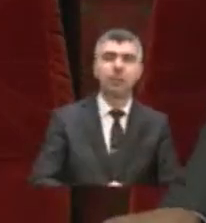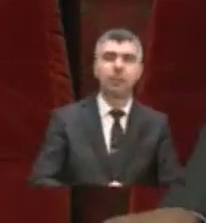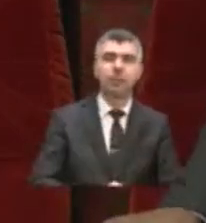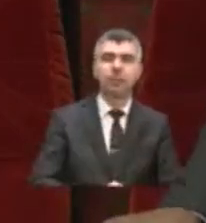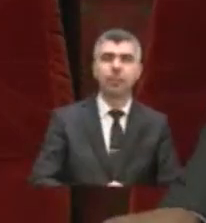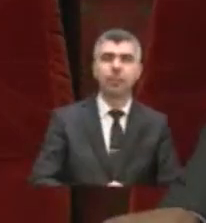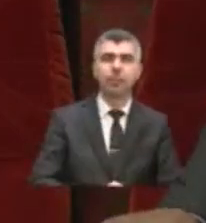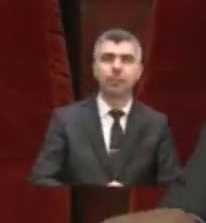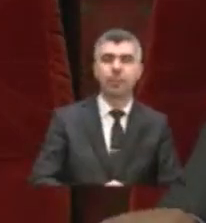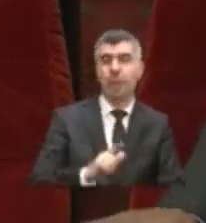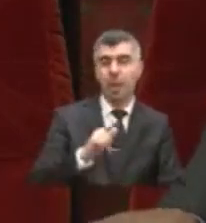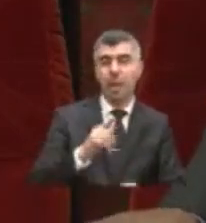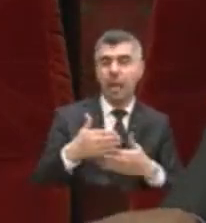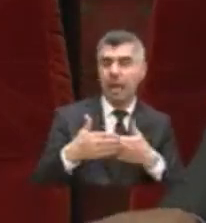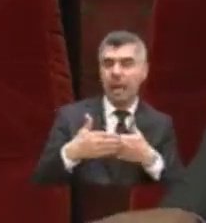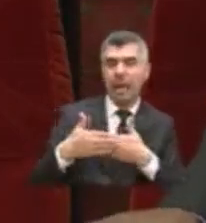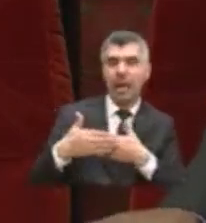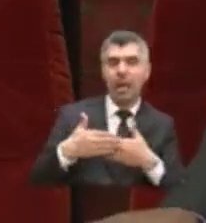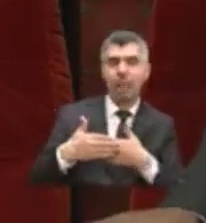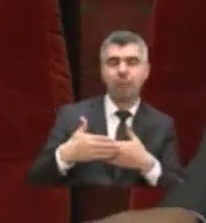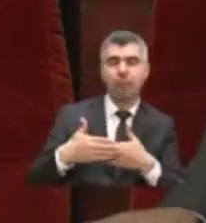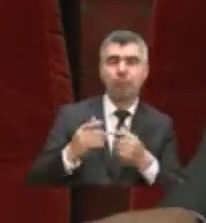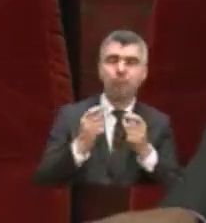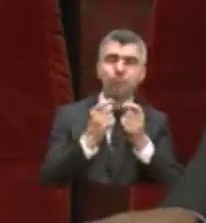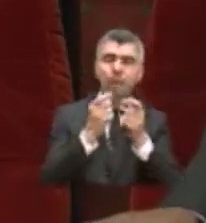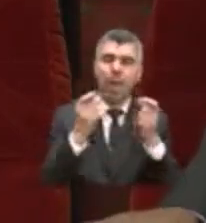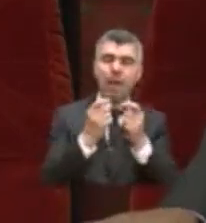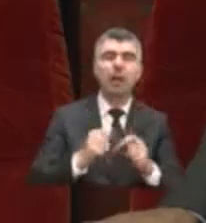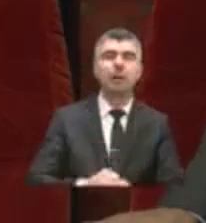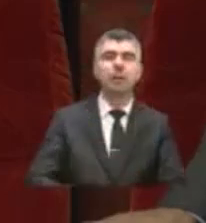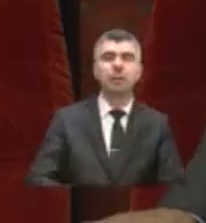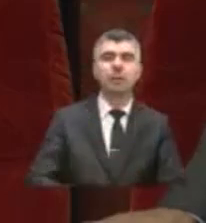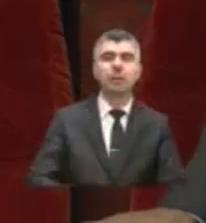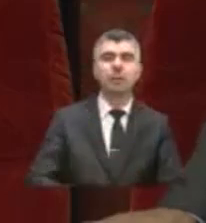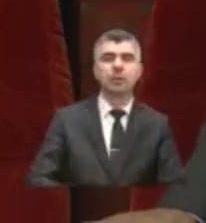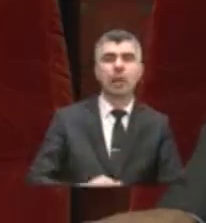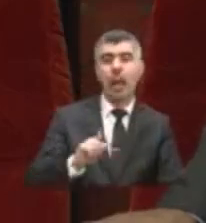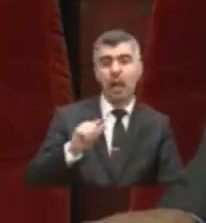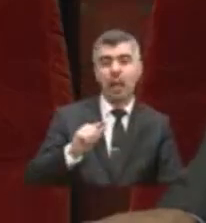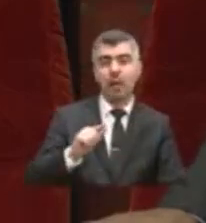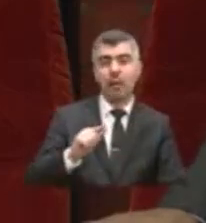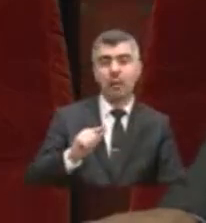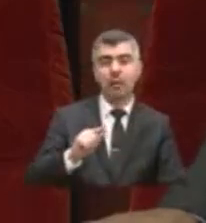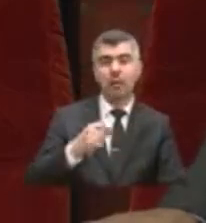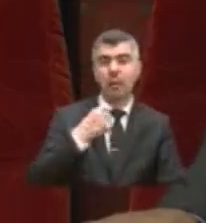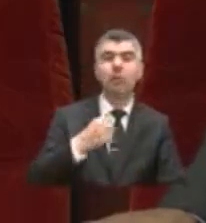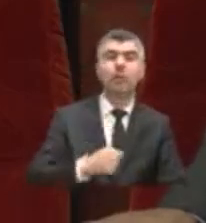مواكبه مقربه بالنسبه للشركات. وكذلك هاد الشباب